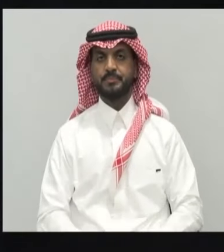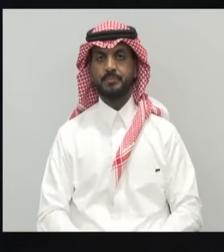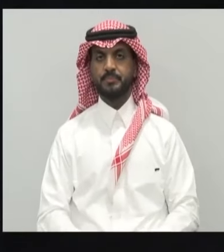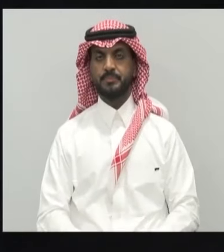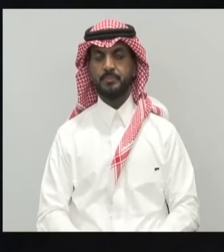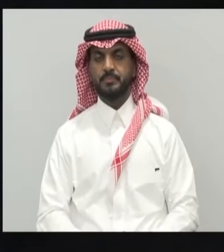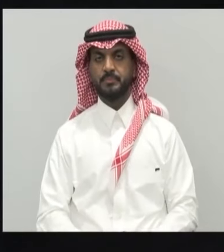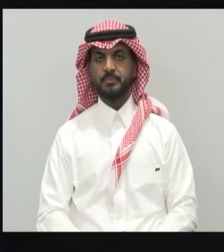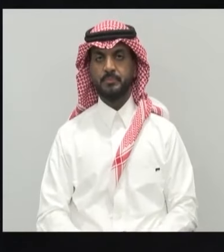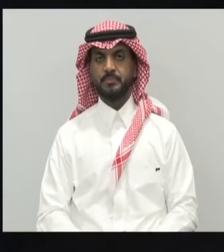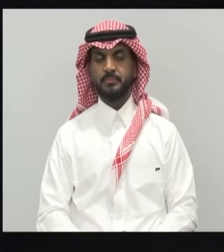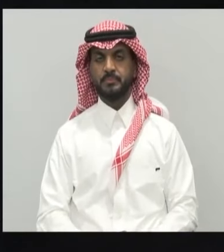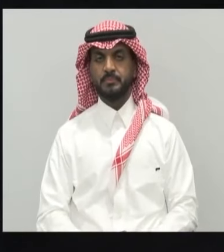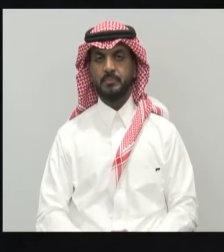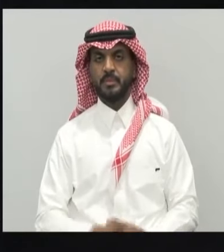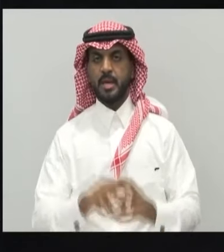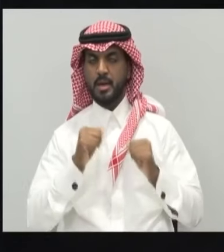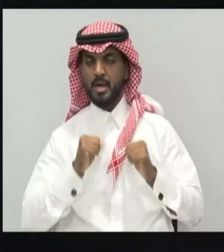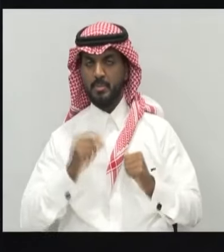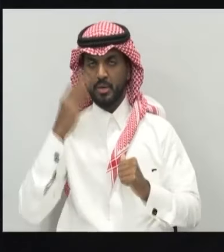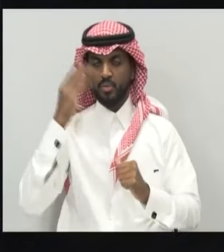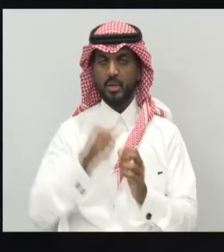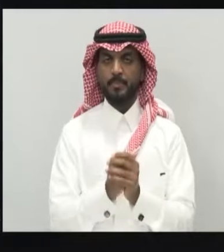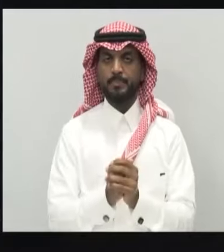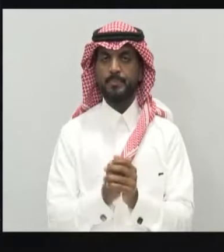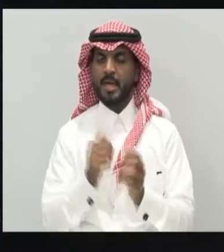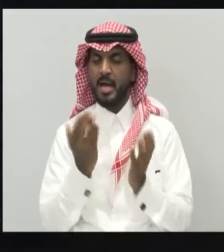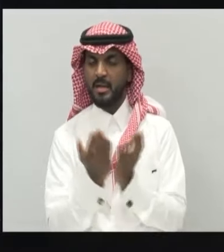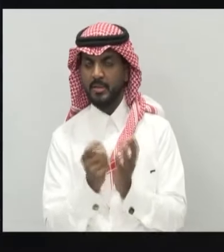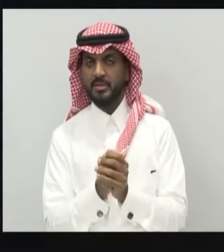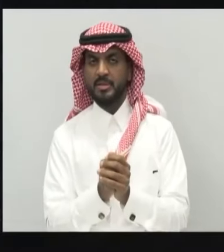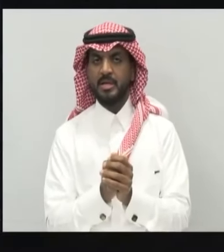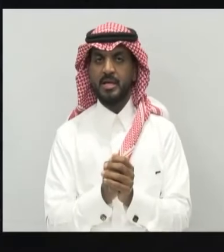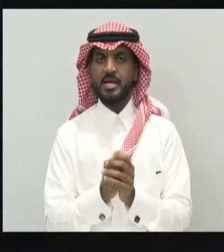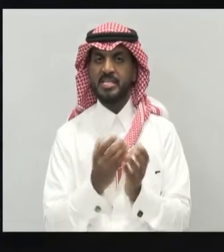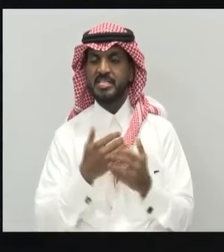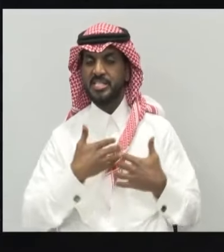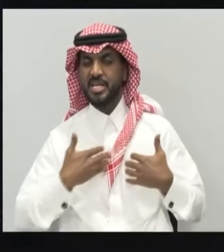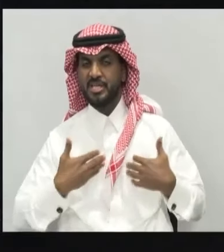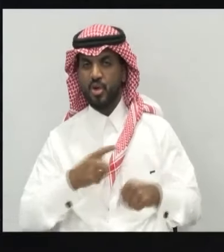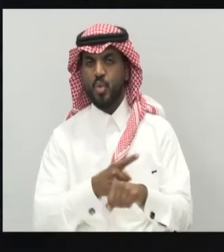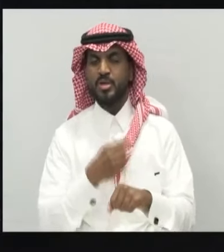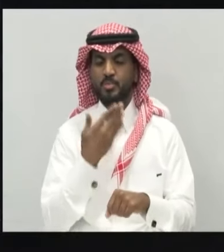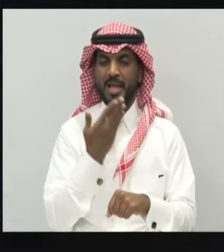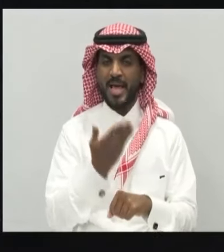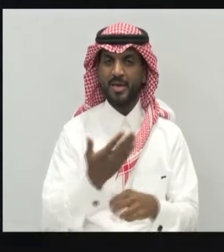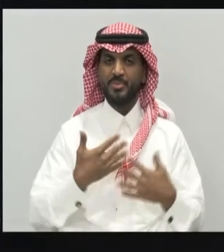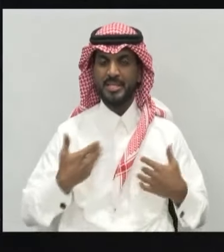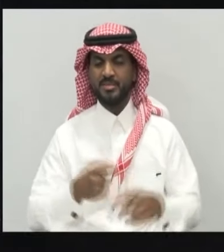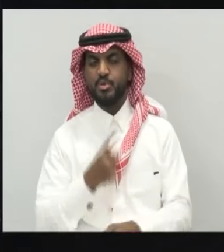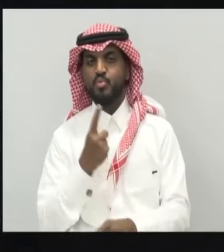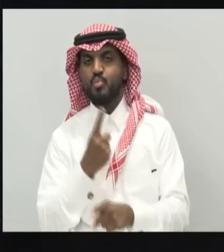صلاه واتم تسليم ابنائي الطلاب بناتي الطالبات اسعد الله اوقاتكم بالخير والمسرات معكم